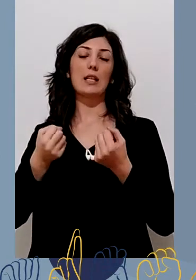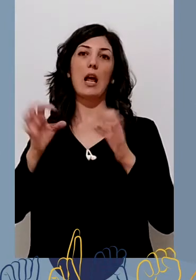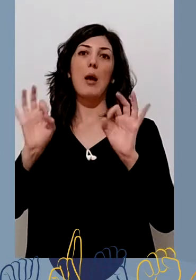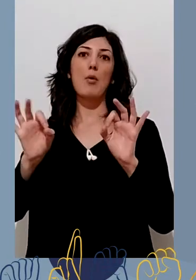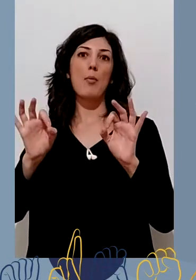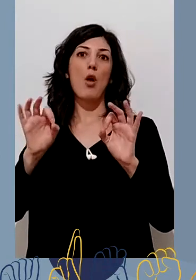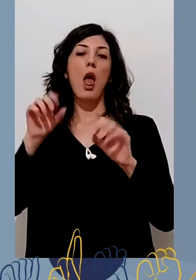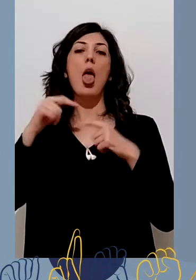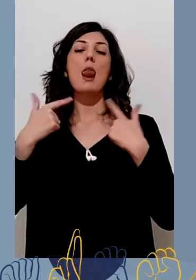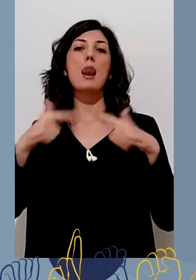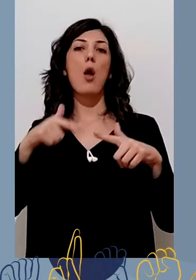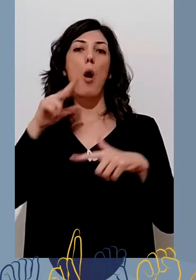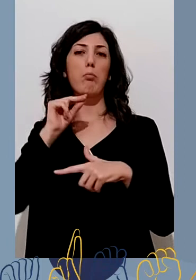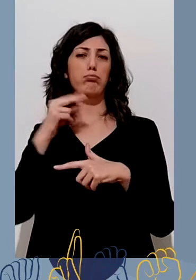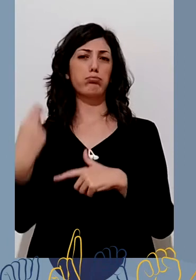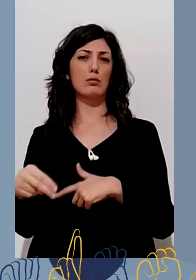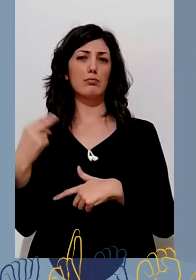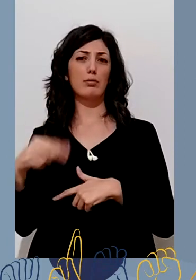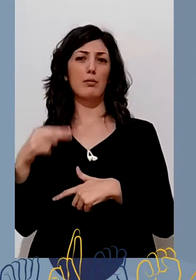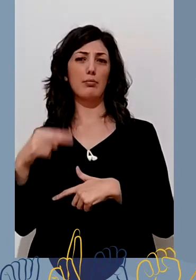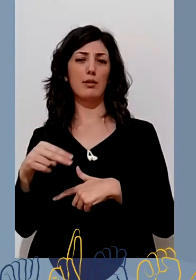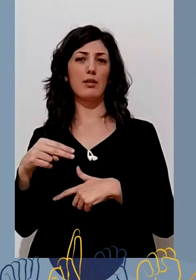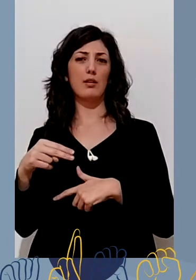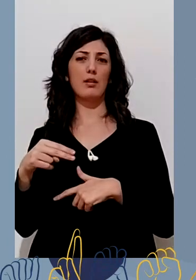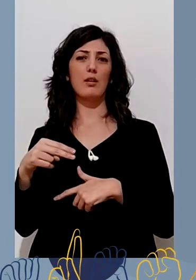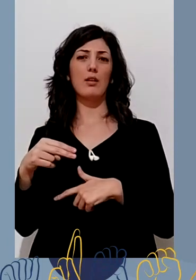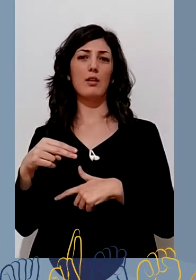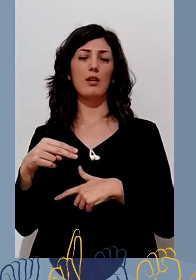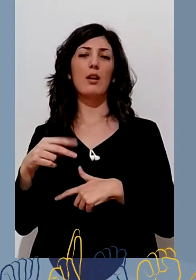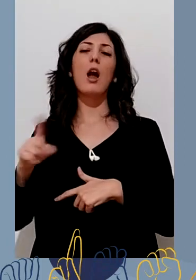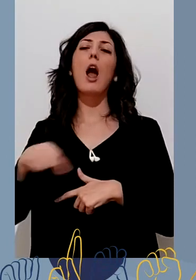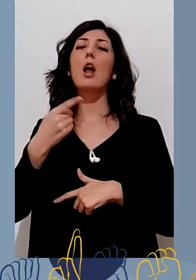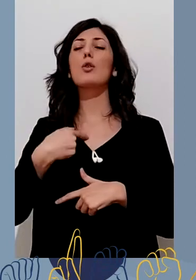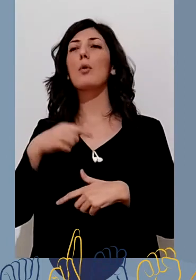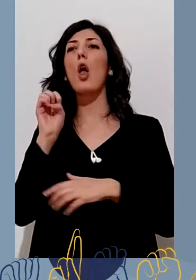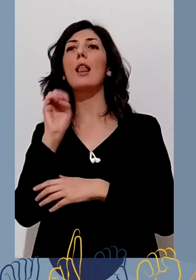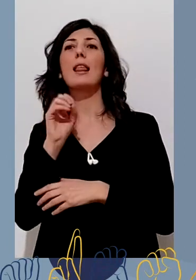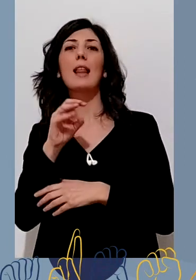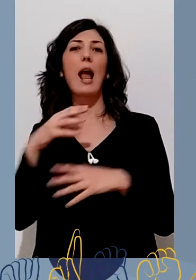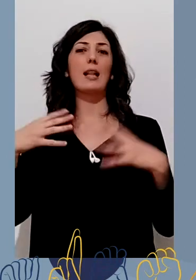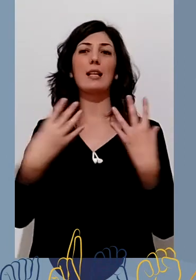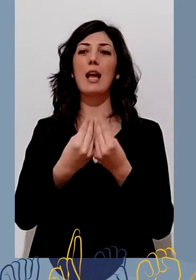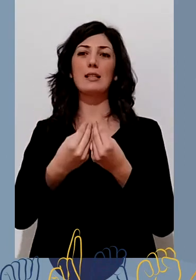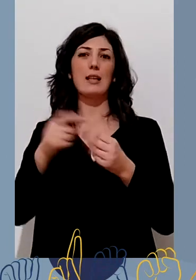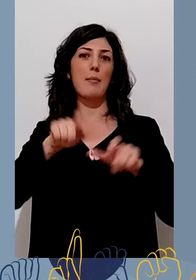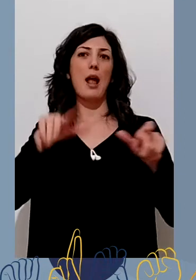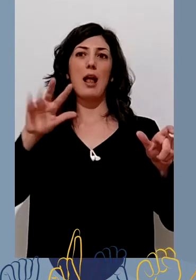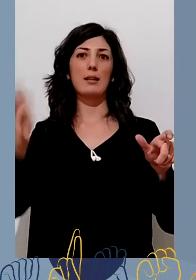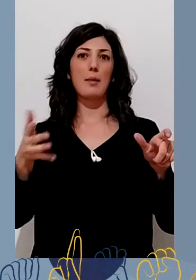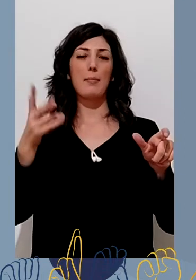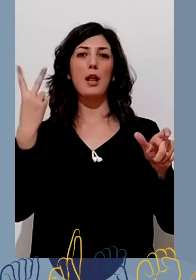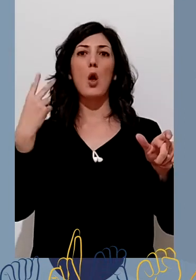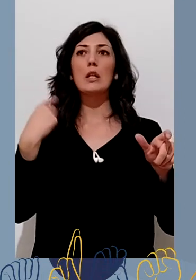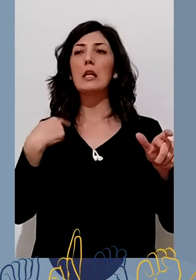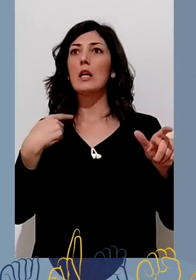dovuto far parte, diciamo, della didattica comune e quindi di conseguenza non ho avuto la possibilità di parlare.